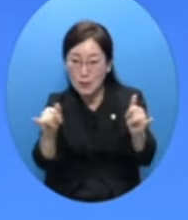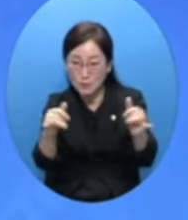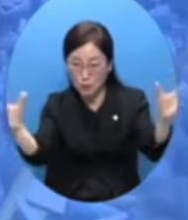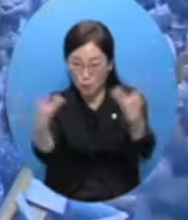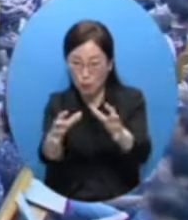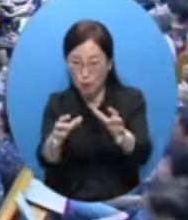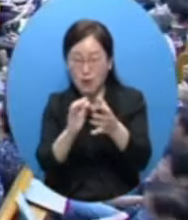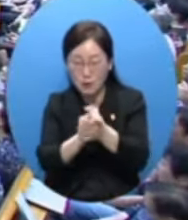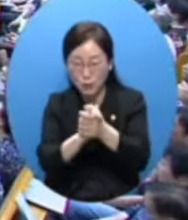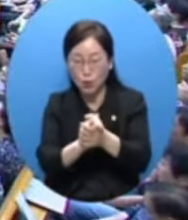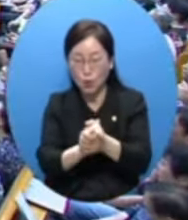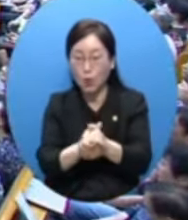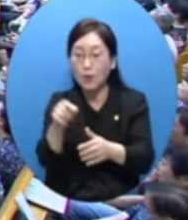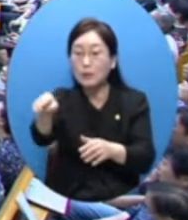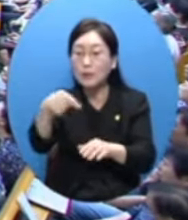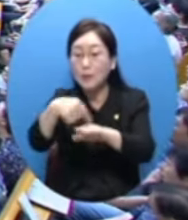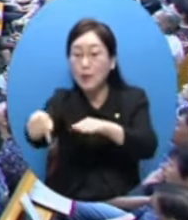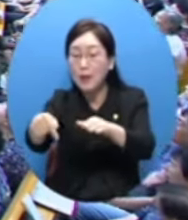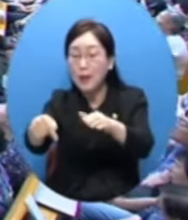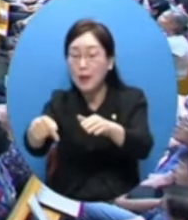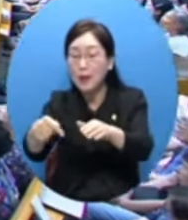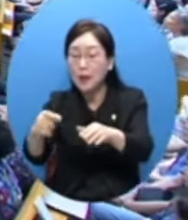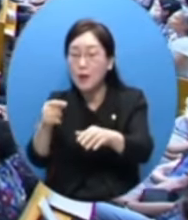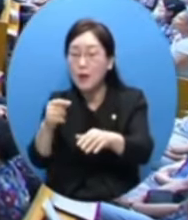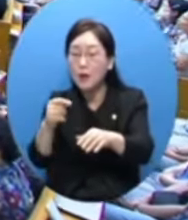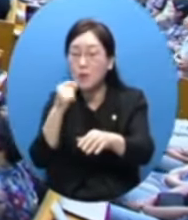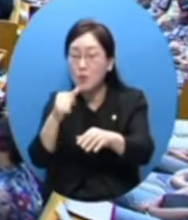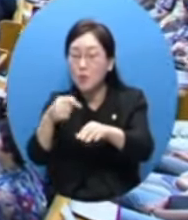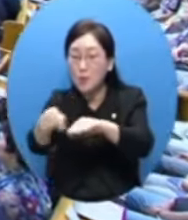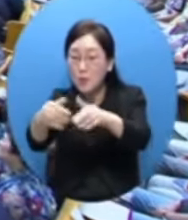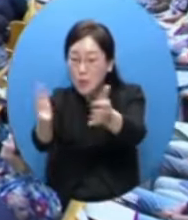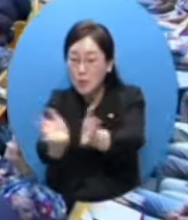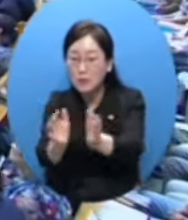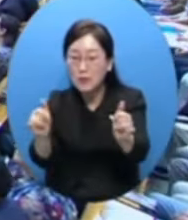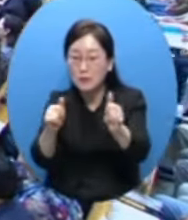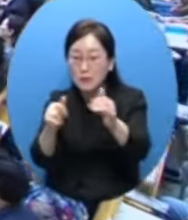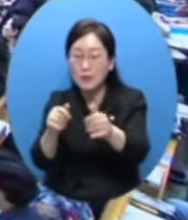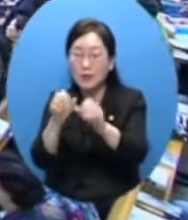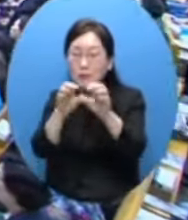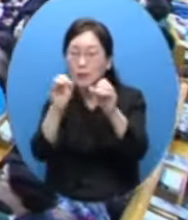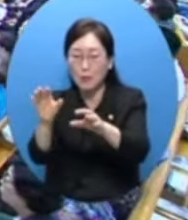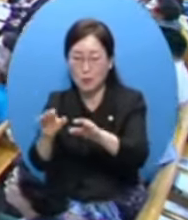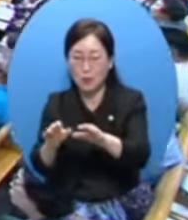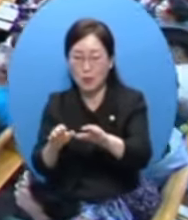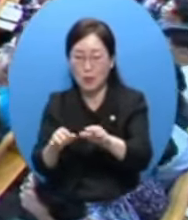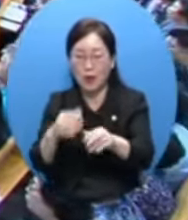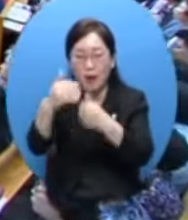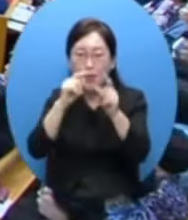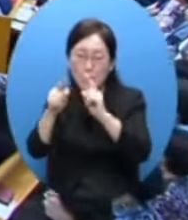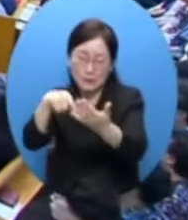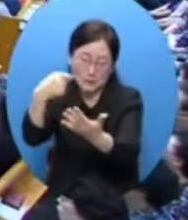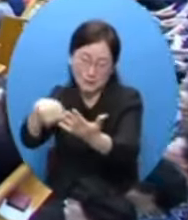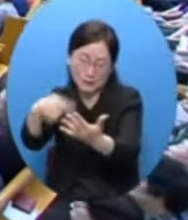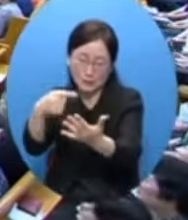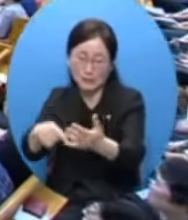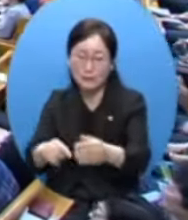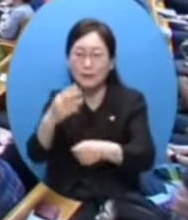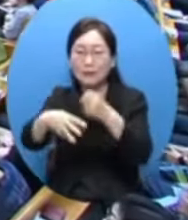복음을 전하고 그쪽 청년들에게 하나님 말씀을 가르치면서 4년이 넘도록 열심히